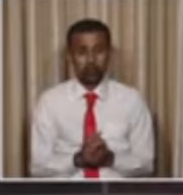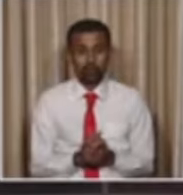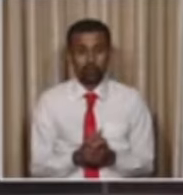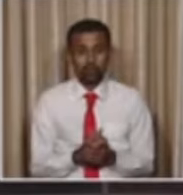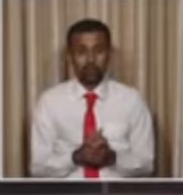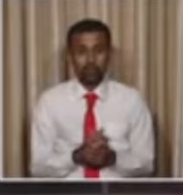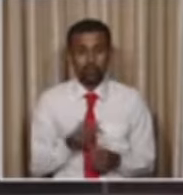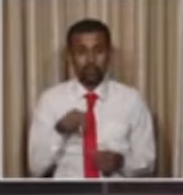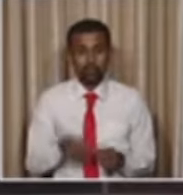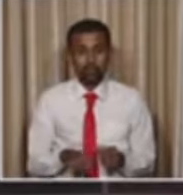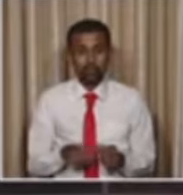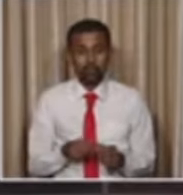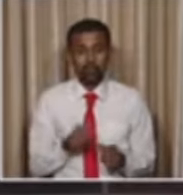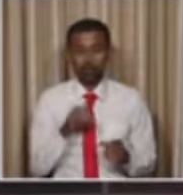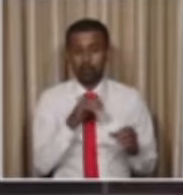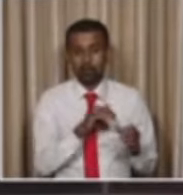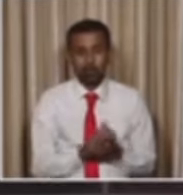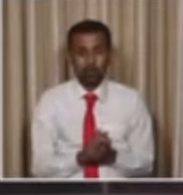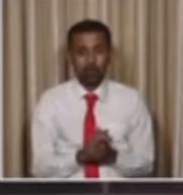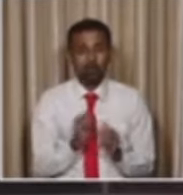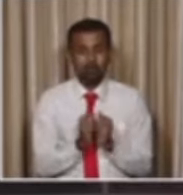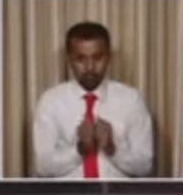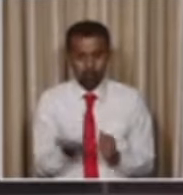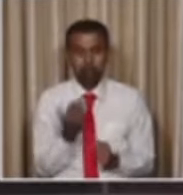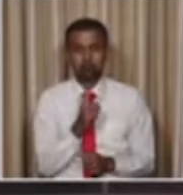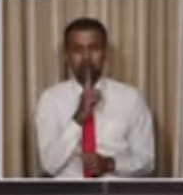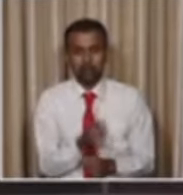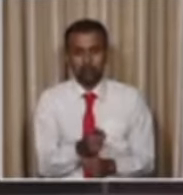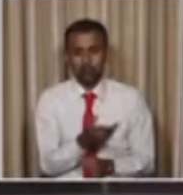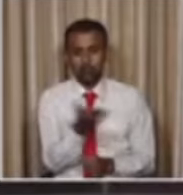පිළිබඳව විදේශ අමාත්‍යාංශයේ මීට වඩා කටයුතු කරන්න ගිනි ඉල්ලීම